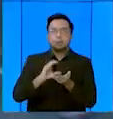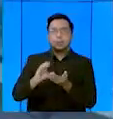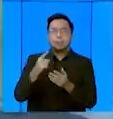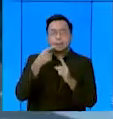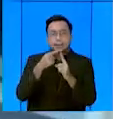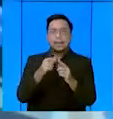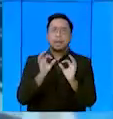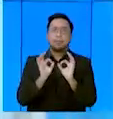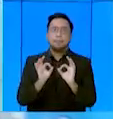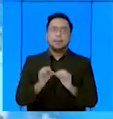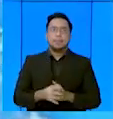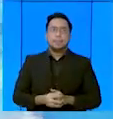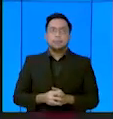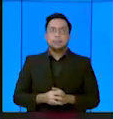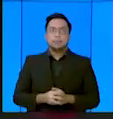tepat sasaran.